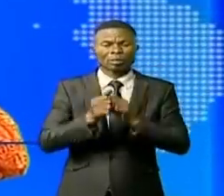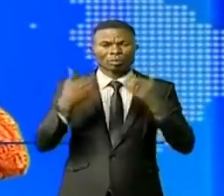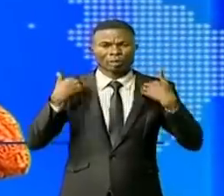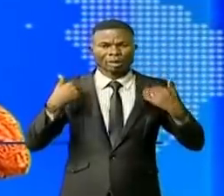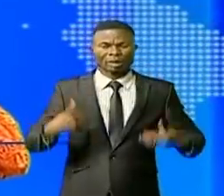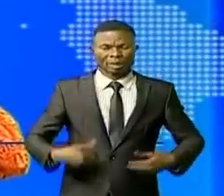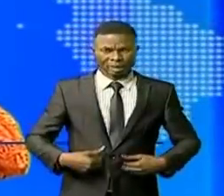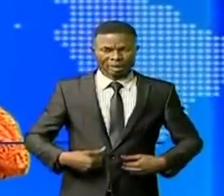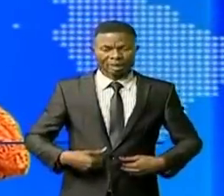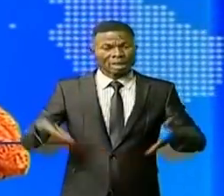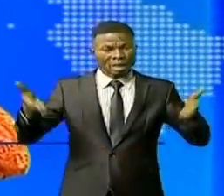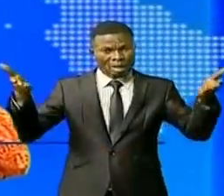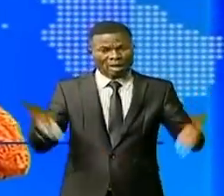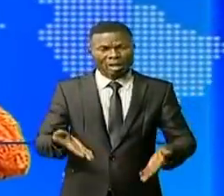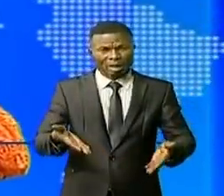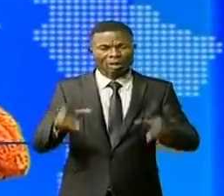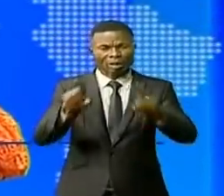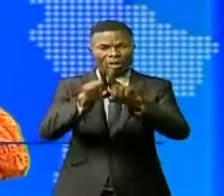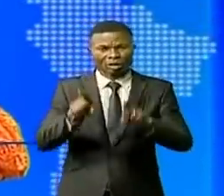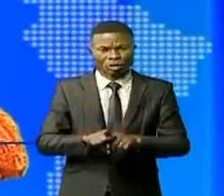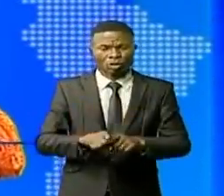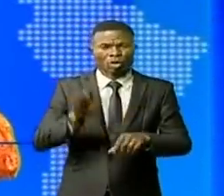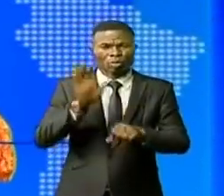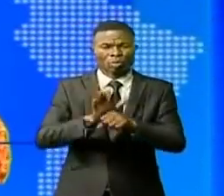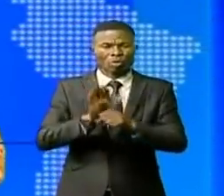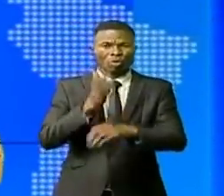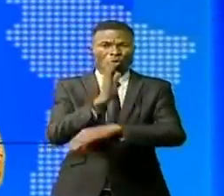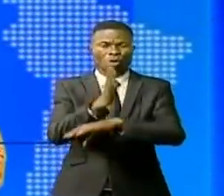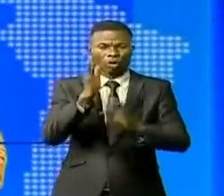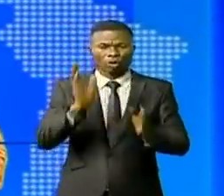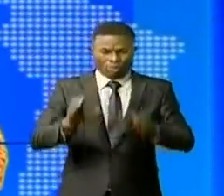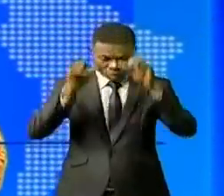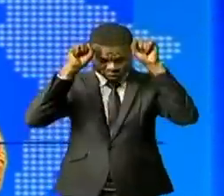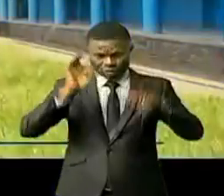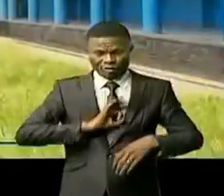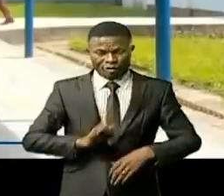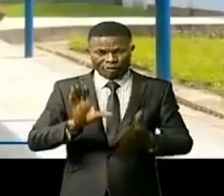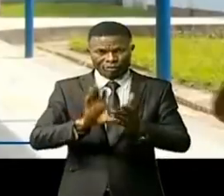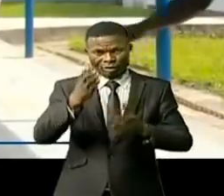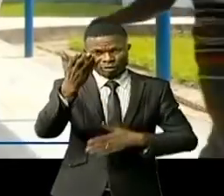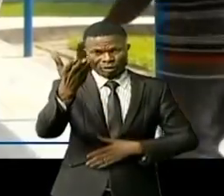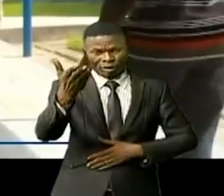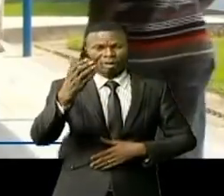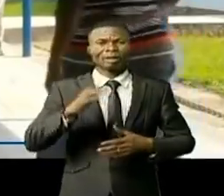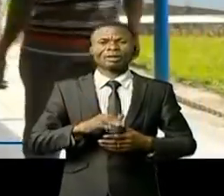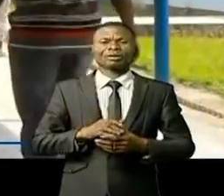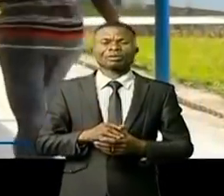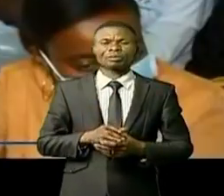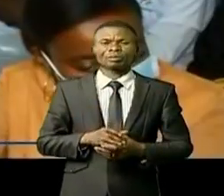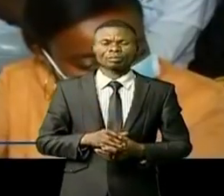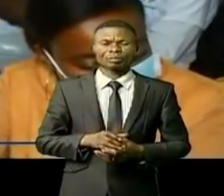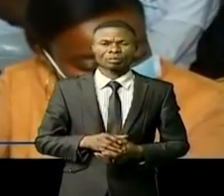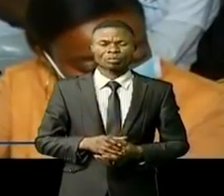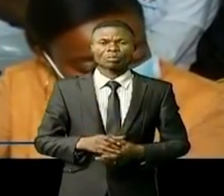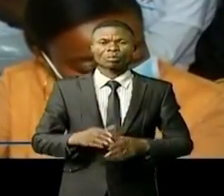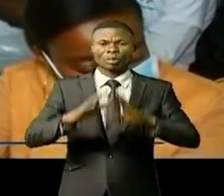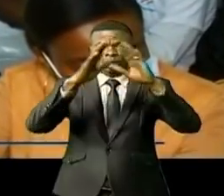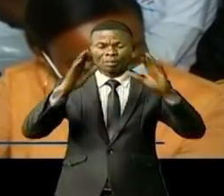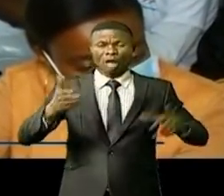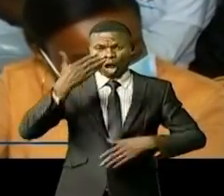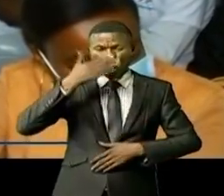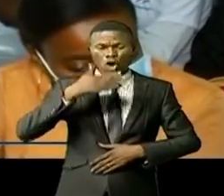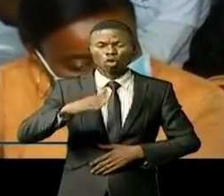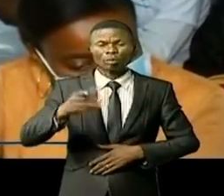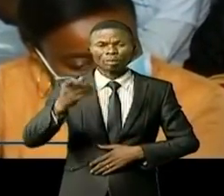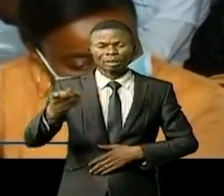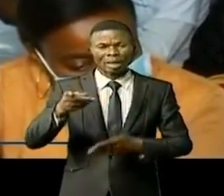santé en présence de quelques conseillers du chef de l'État. L'accès aux soins de santé de qualité et à moindre